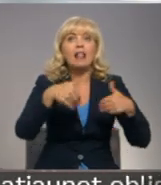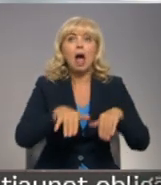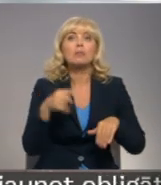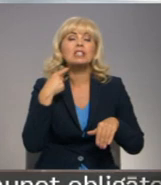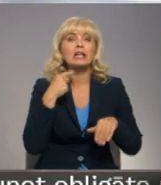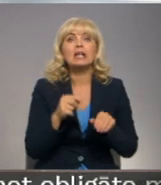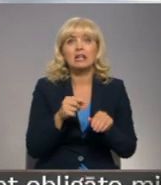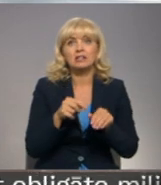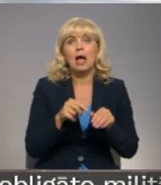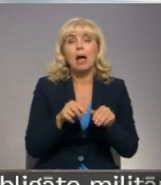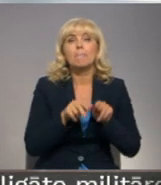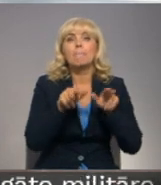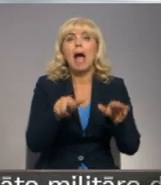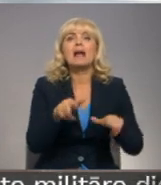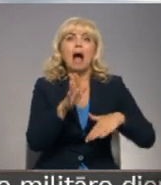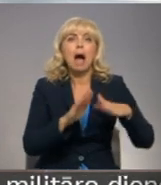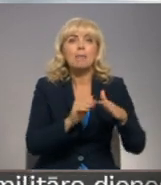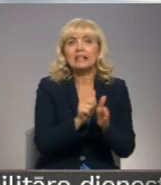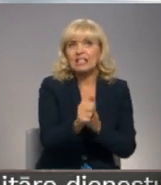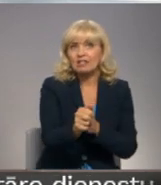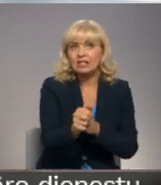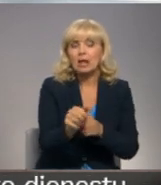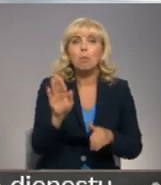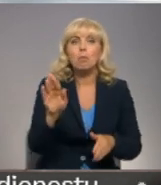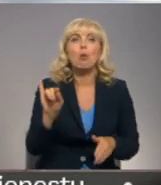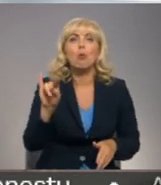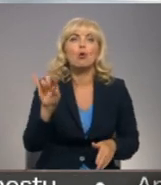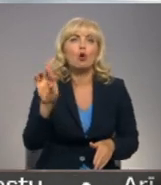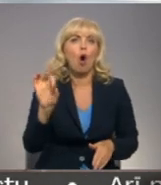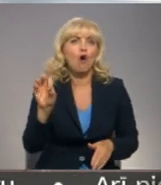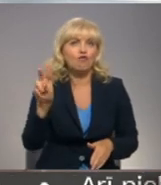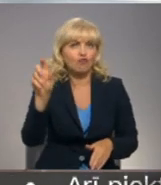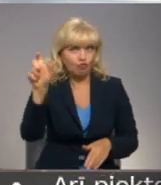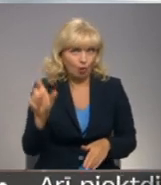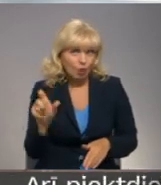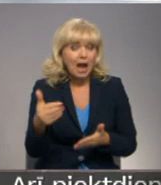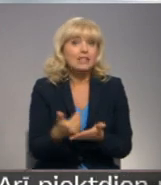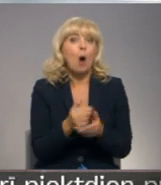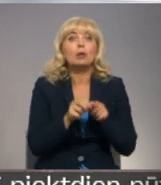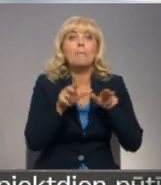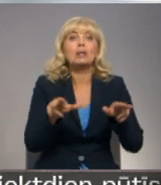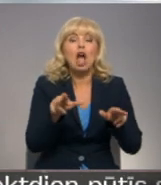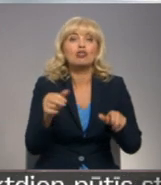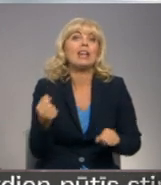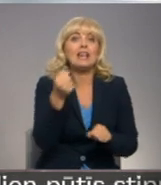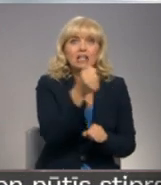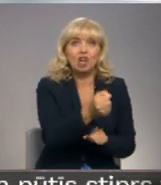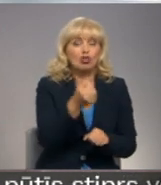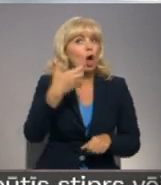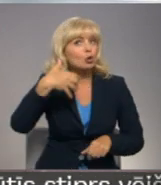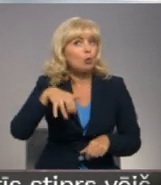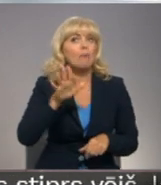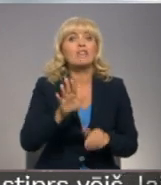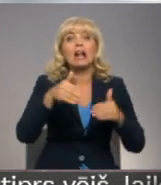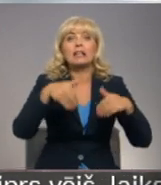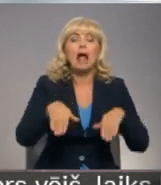amatam izvirzīt Oļegu Burovu. Par jaunā mēra iecelšanu doma varētu lemt 10. jūlijā. Burovs pašlaik ir Rīgas vicemērs, taču